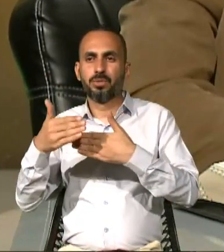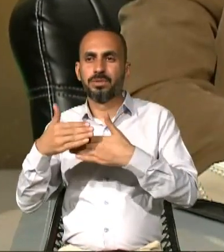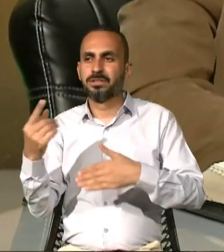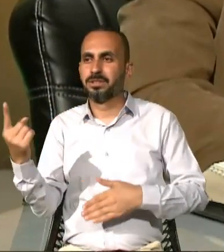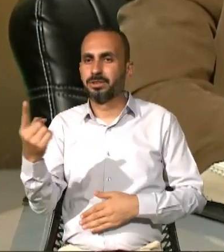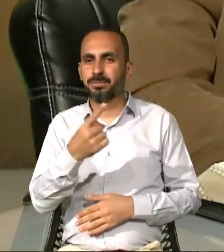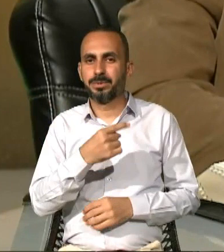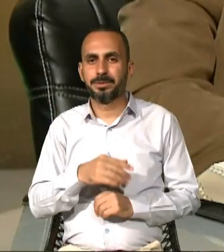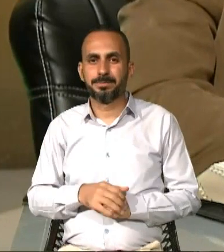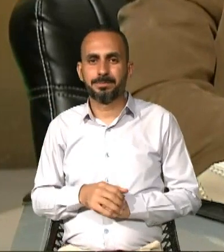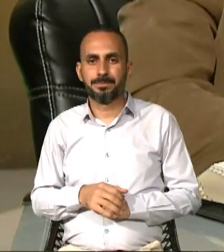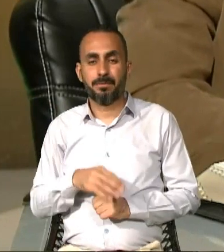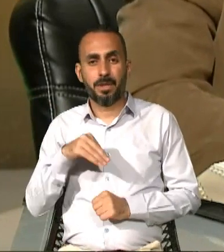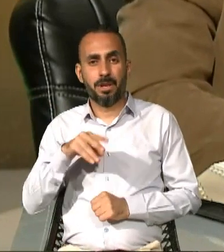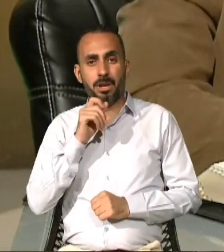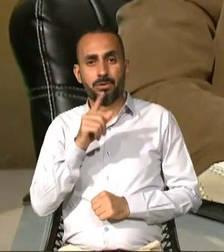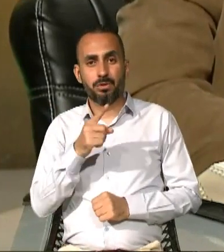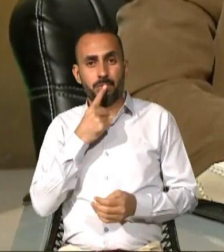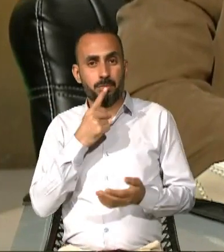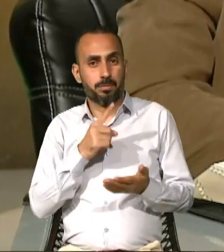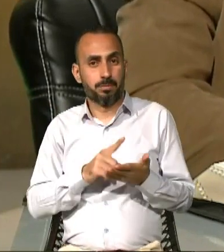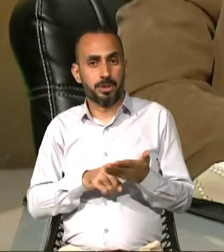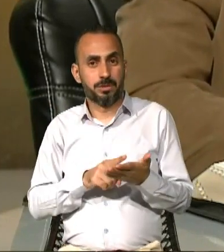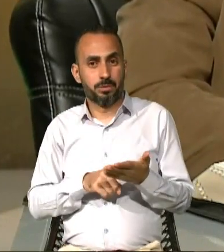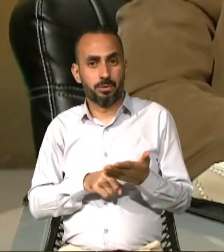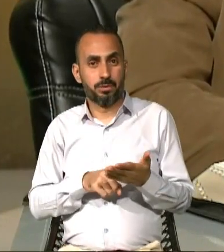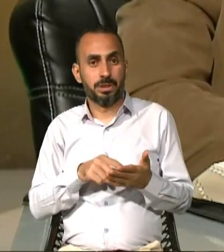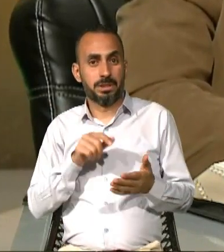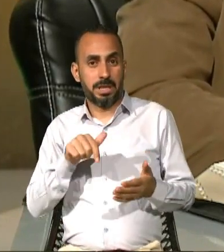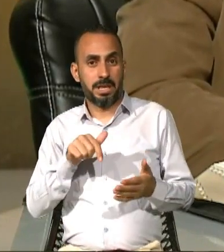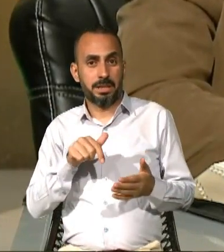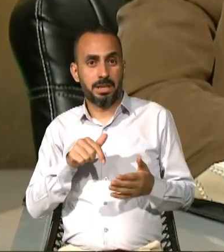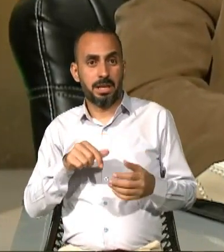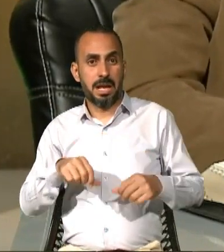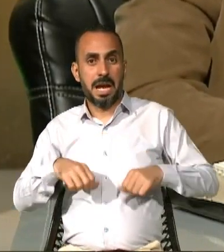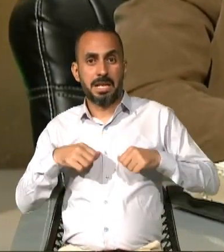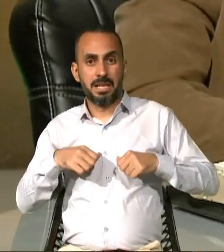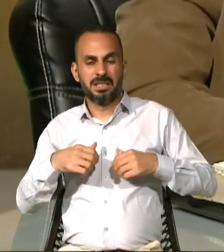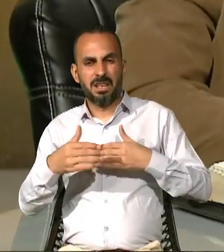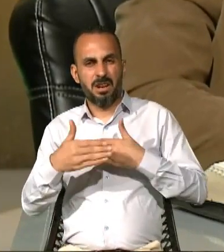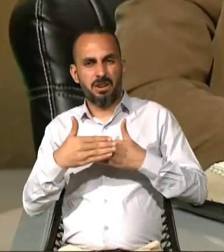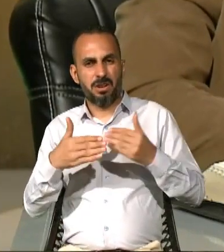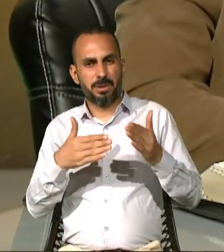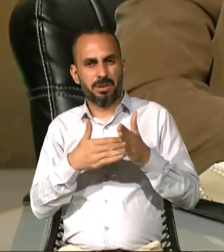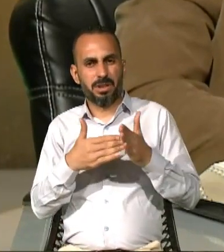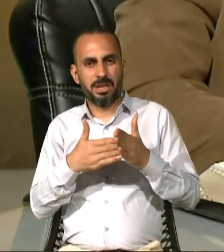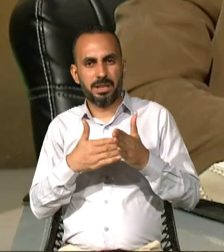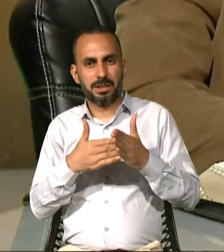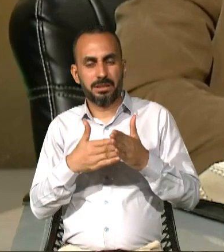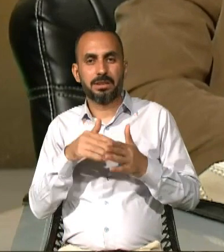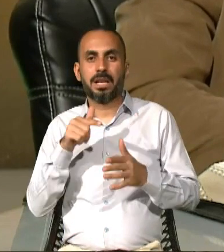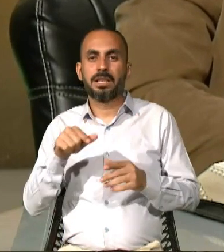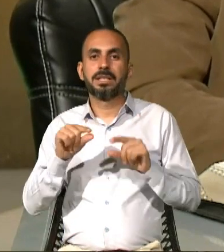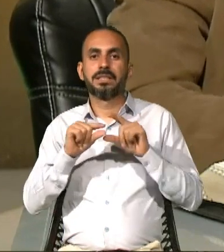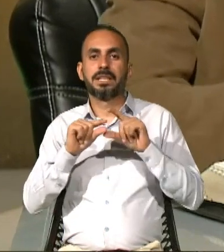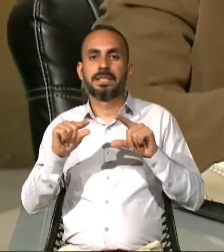احنا نجاتنا بتقترب. احنا عندنا الكلمه النبويه وهي اثبت الذي تفعلون حسنا ان انتبهتم